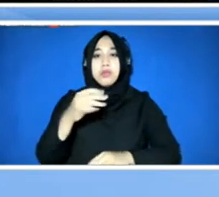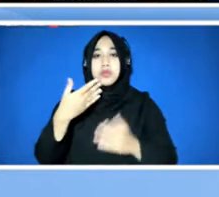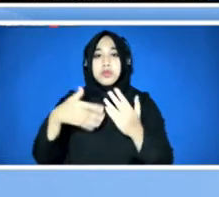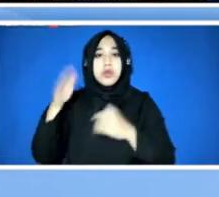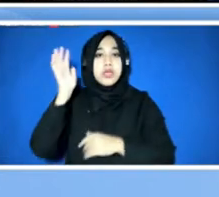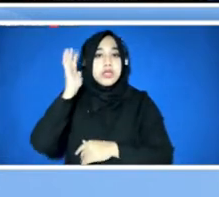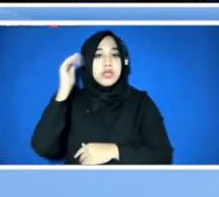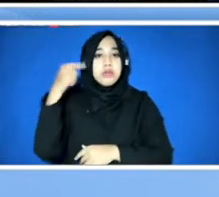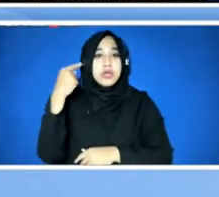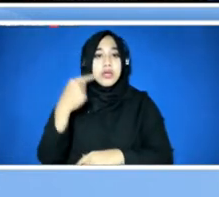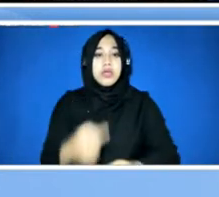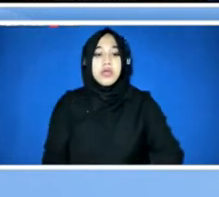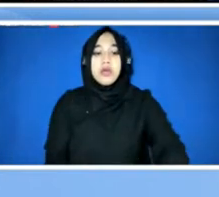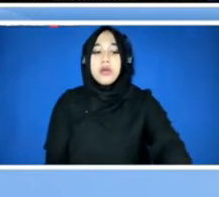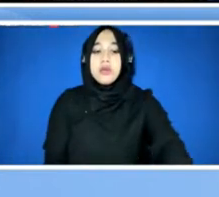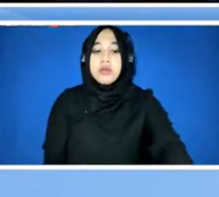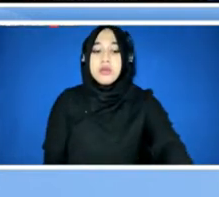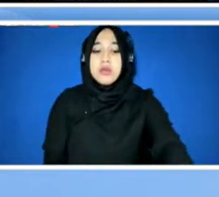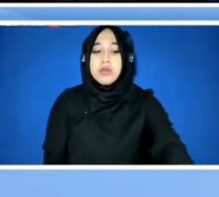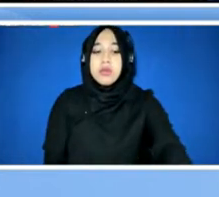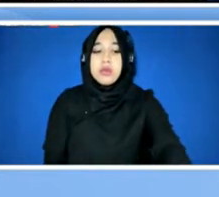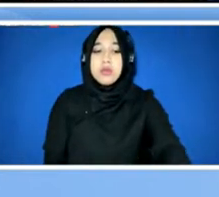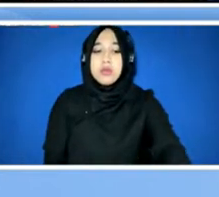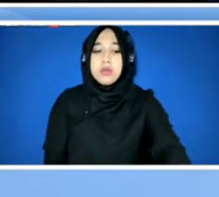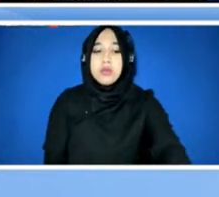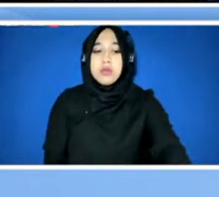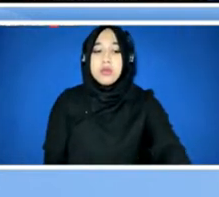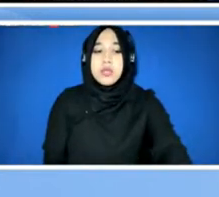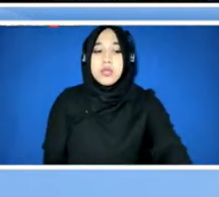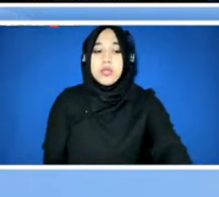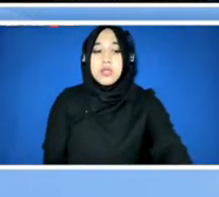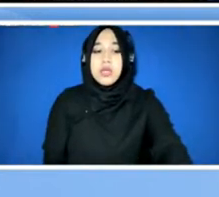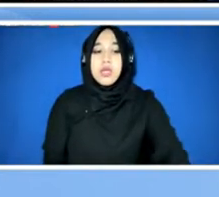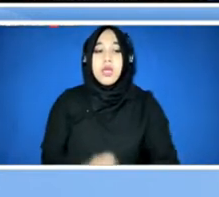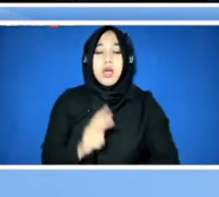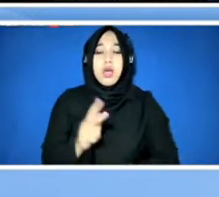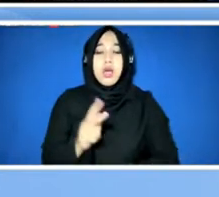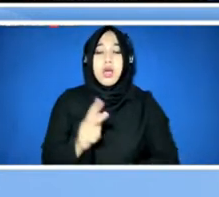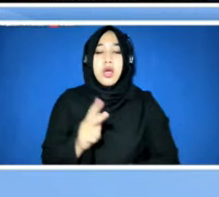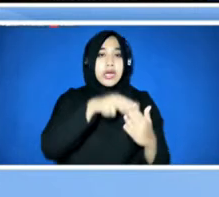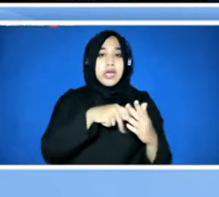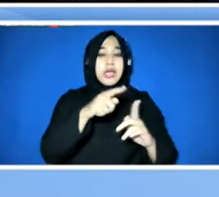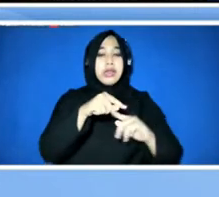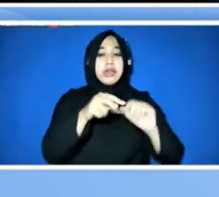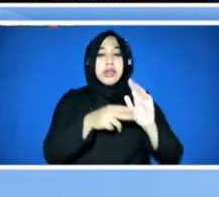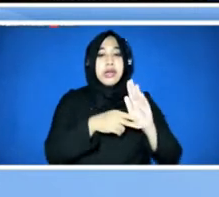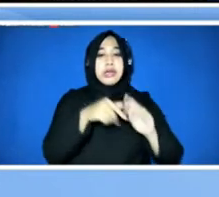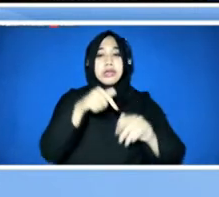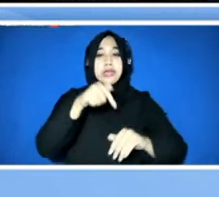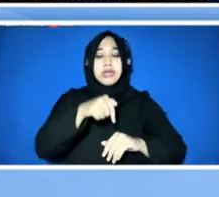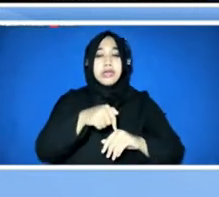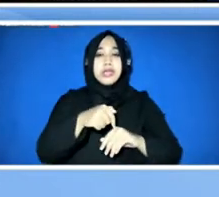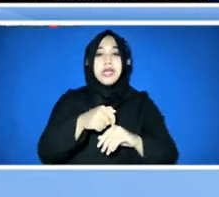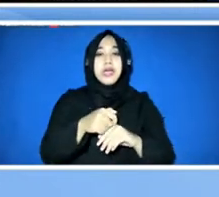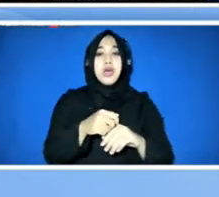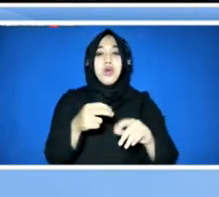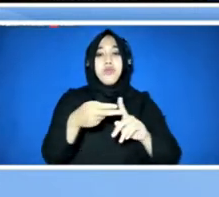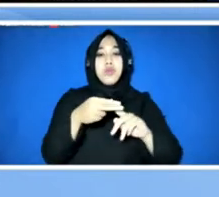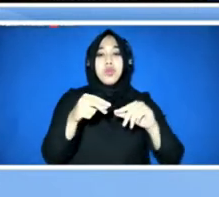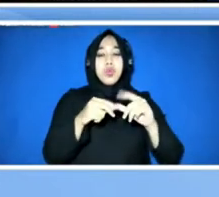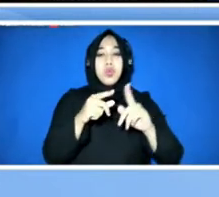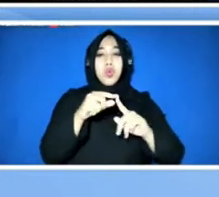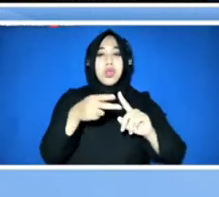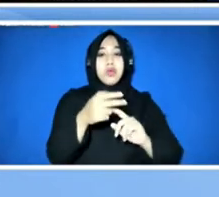Lanjut. Nah, sekarang memang kalau kita lihat tren harian itu fluktuatif ya. Fluktuatif, bisa 3.000, bisa naik menjadi itu